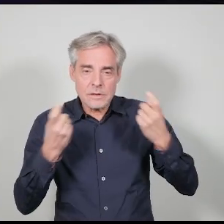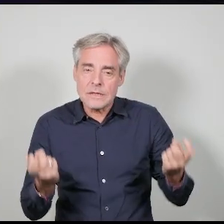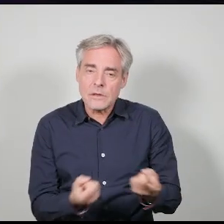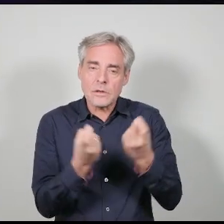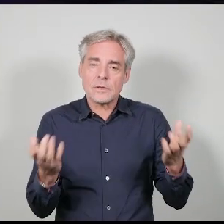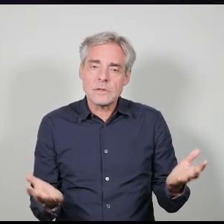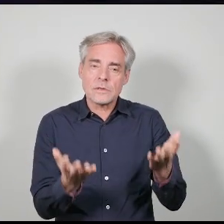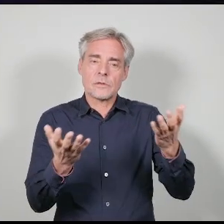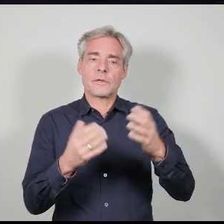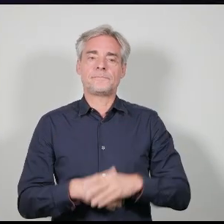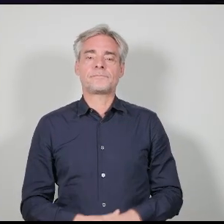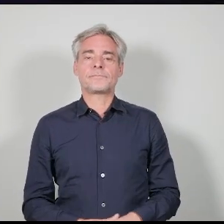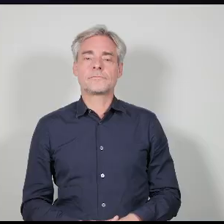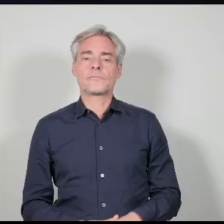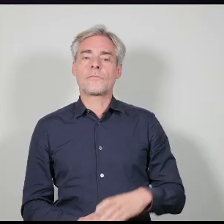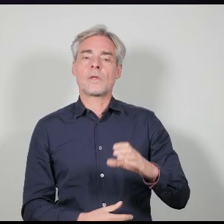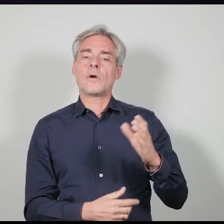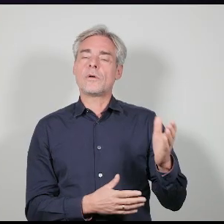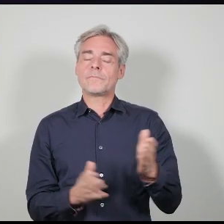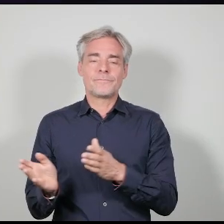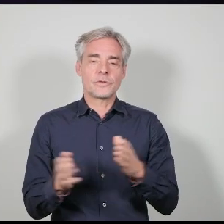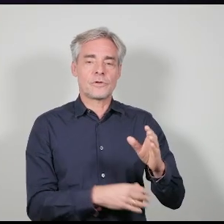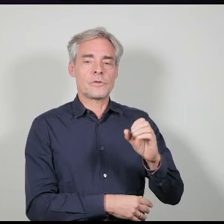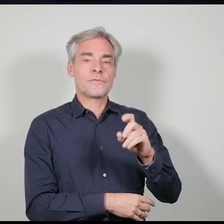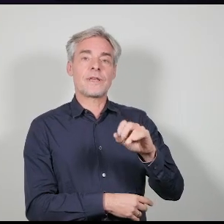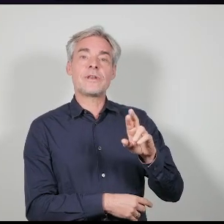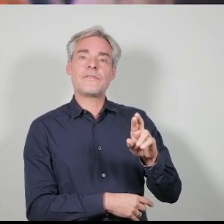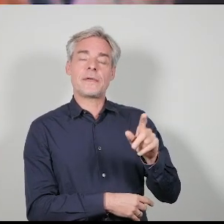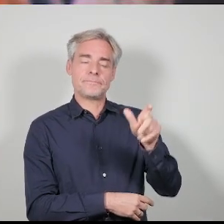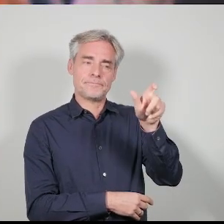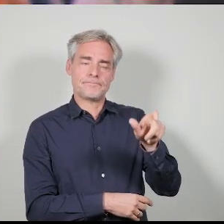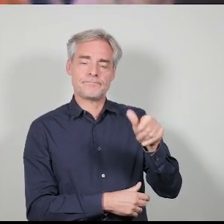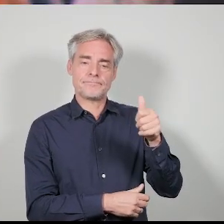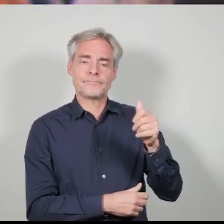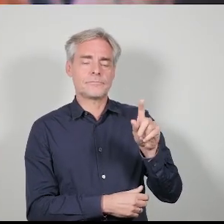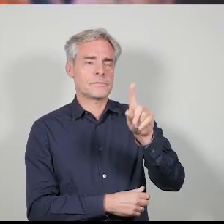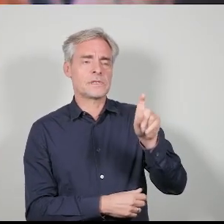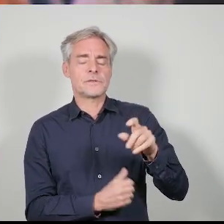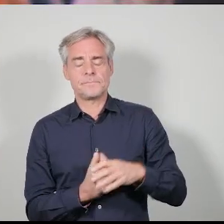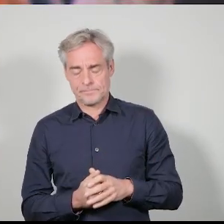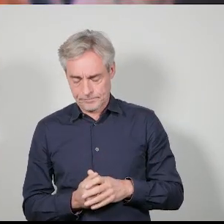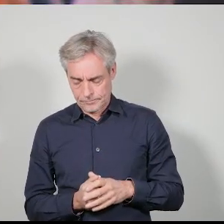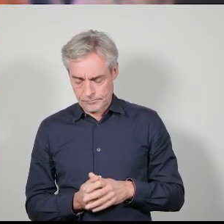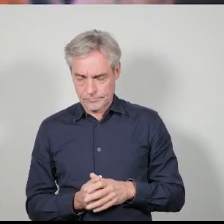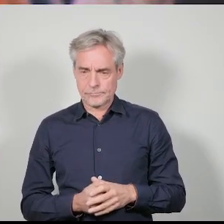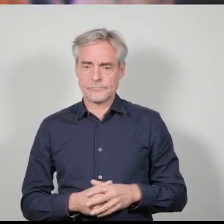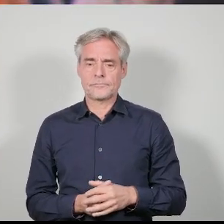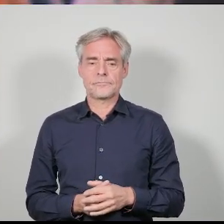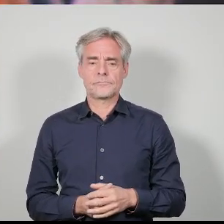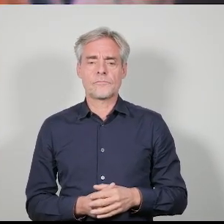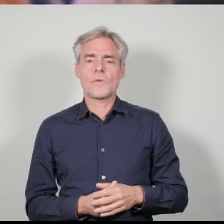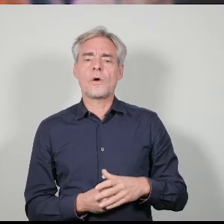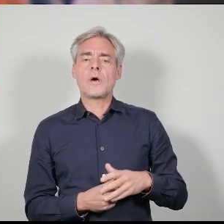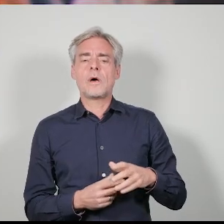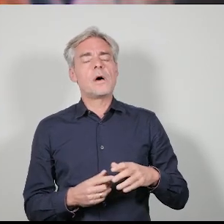aussi. Olivier, je voudrais revenir vers vous un petit peu par rapport à ce qui est dit. En effet, on ne va pas intervenir de